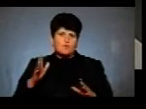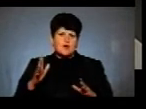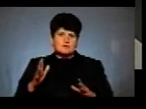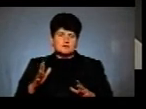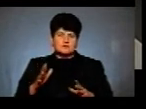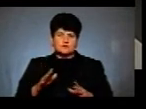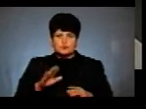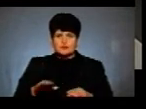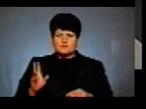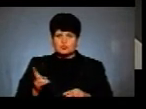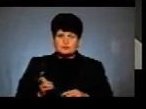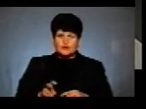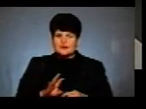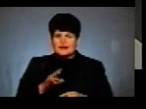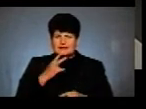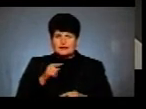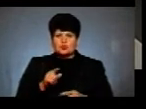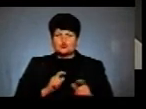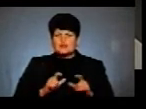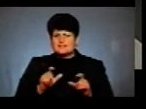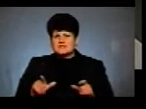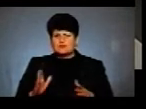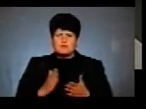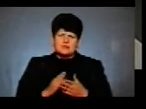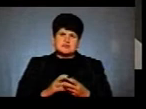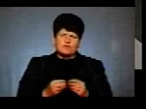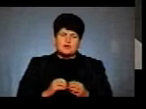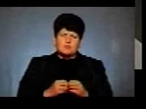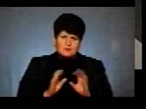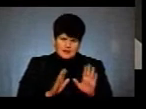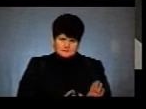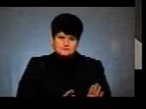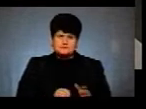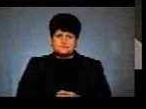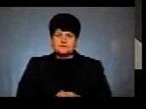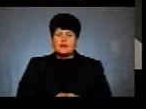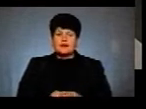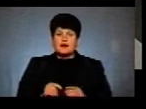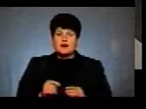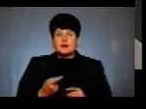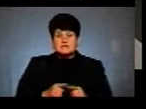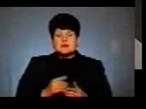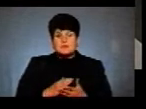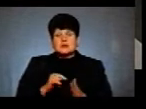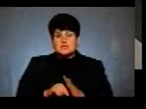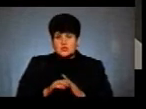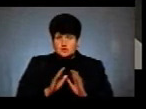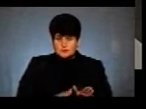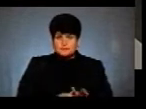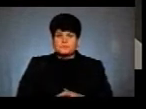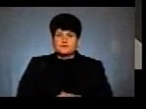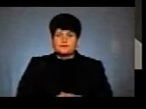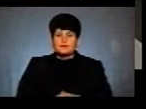то абітурієнти і так будуть йти, навіть незважаючи на те, що університет може десь мати якісь свої недоліки. Але це один із чинників. Тим не менше, це все-таки має значення. Має значення і